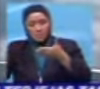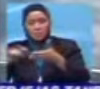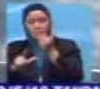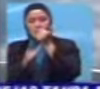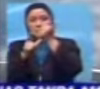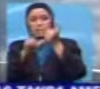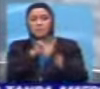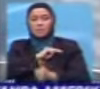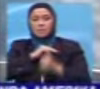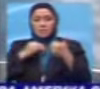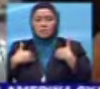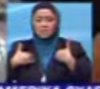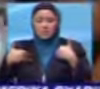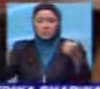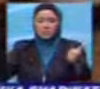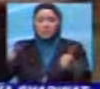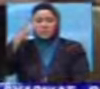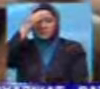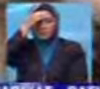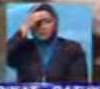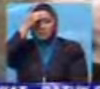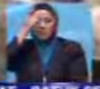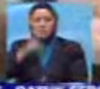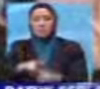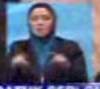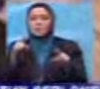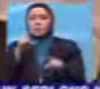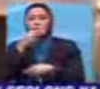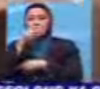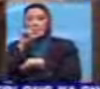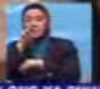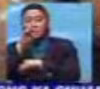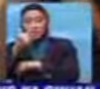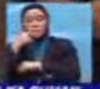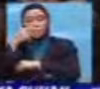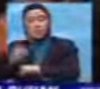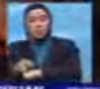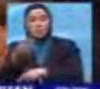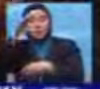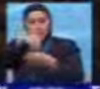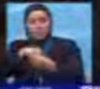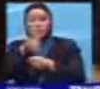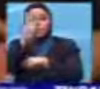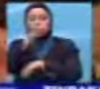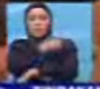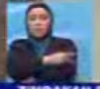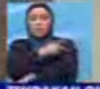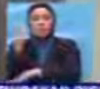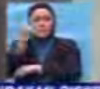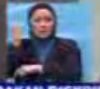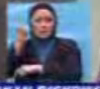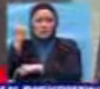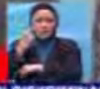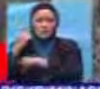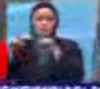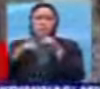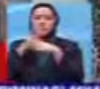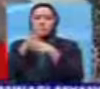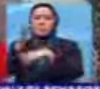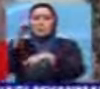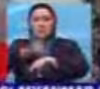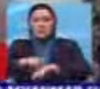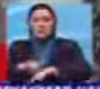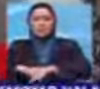Timbalan Menteri Kesihatan Datuk Seri Dr. Hilmi Yahya berkata ia termasuk 4 klinik yang sering terjejas ketika musim tengkujuh seperti Klinik